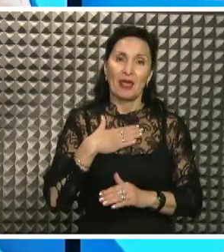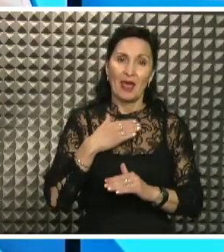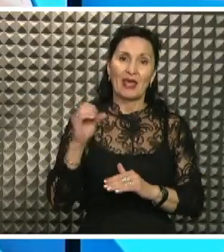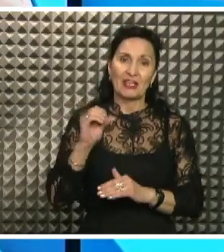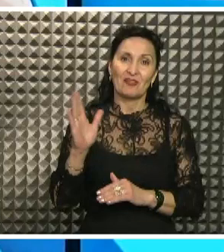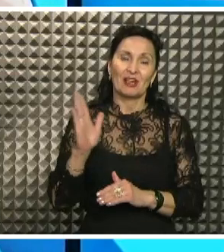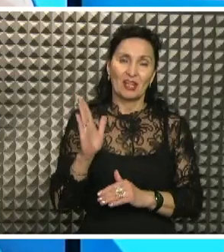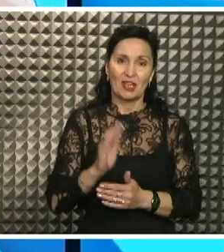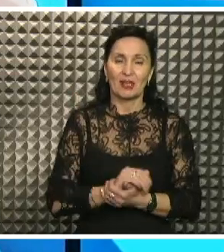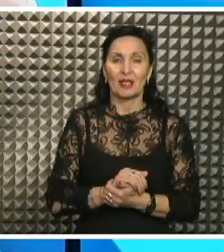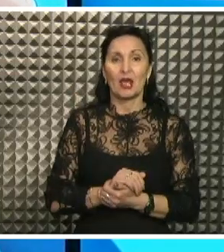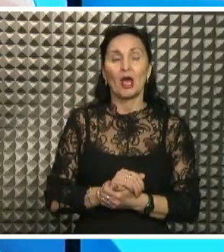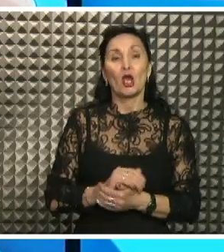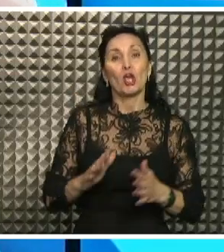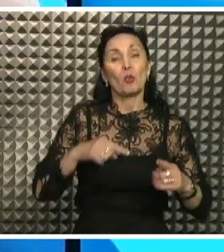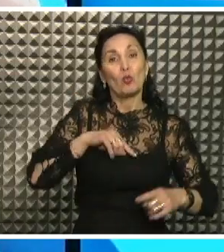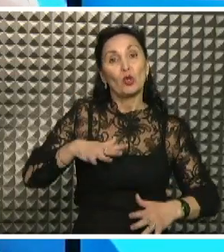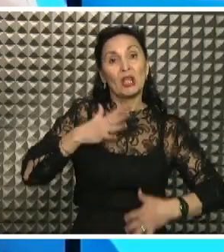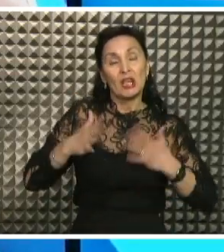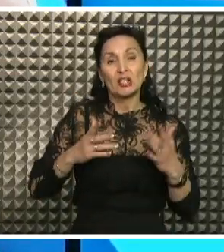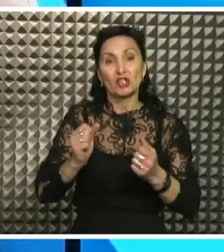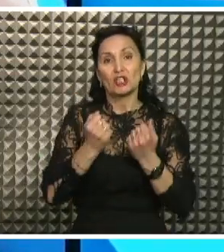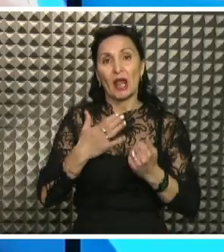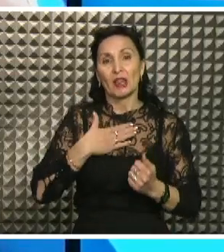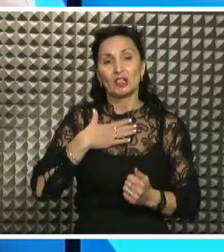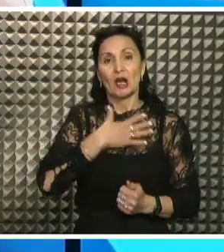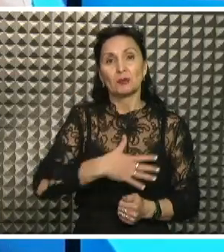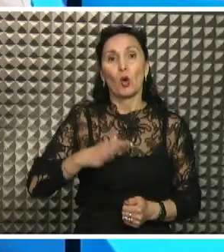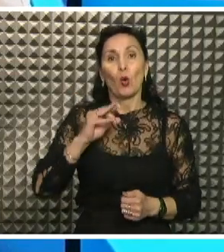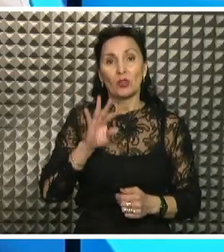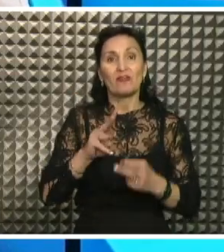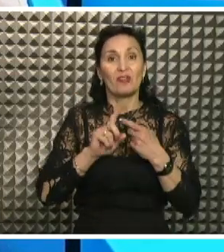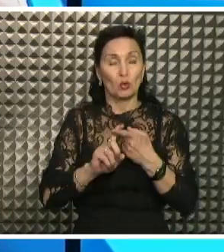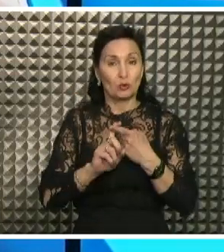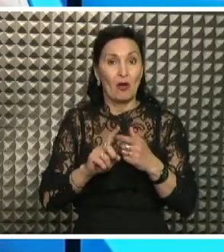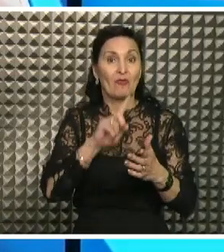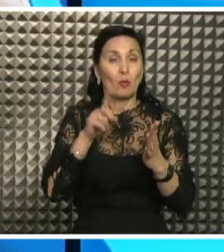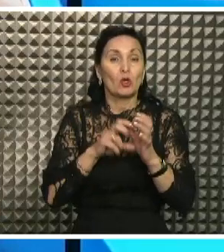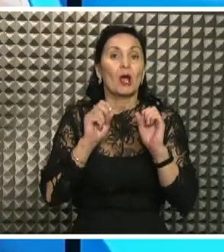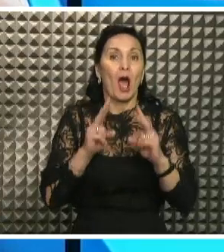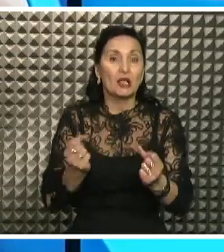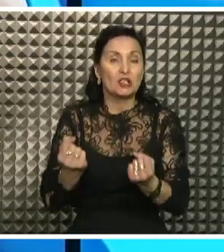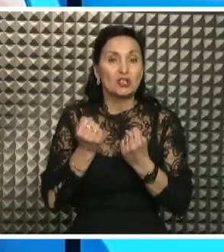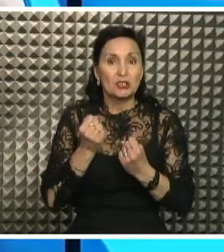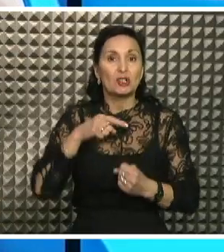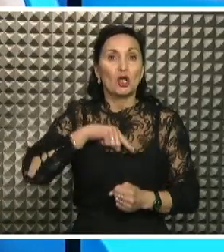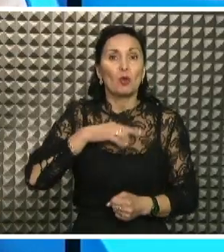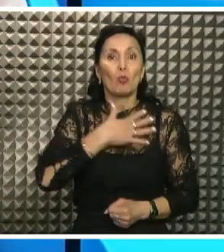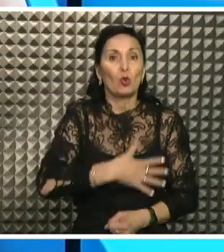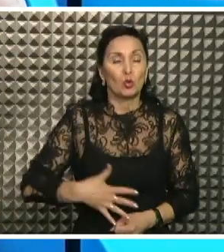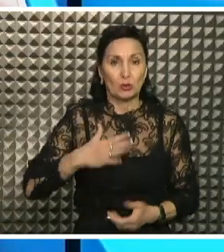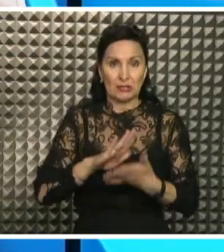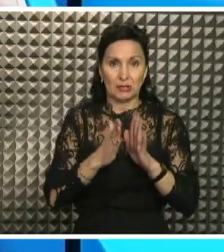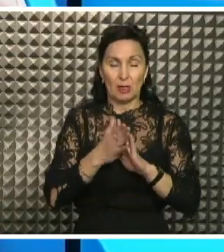Екатерина Варкентин. Иммунитет защищает наш организм от вирусов. Вот вопрос. Как защитить иммунную систему?